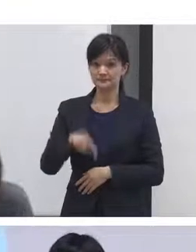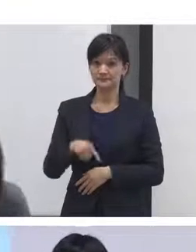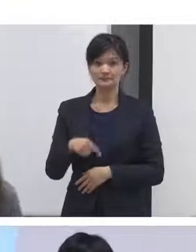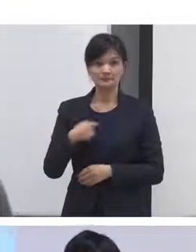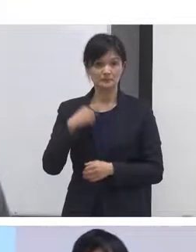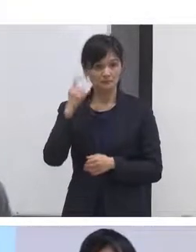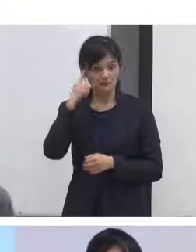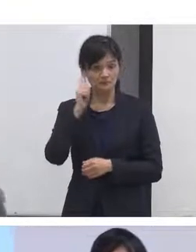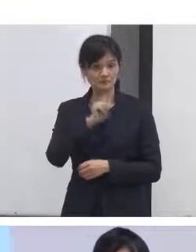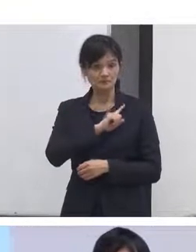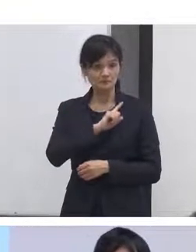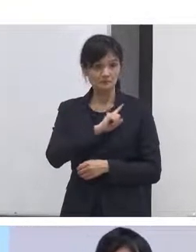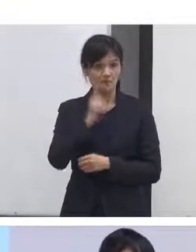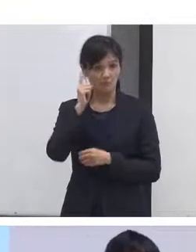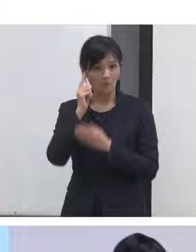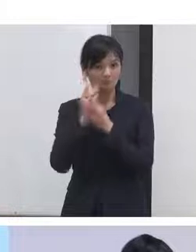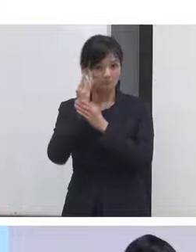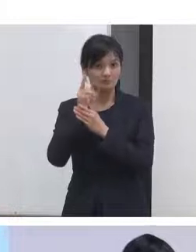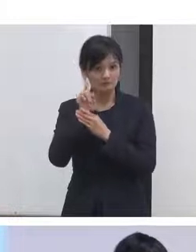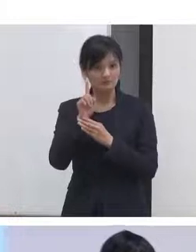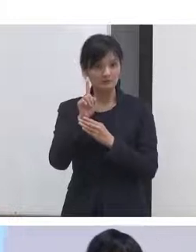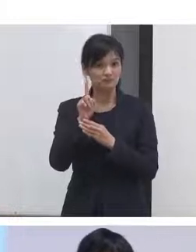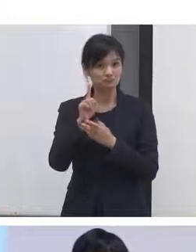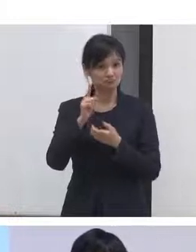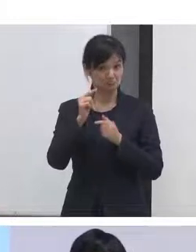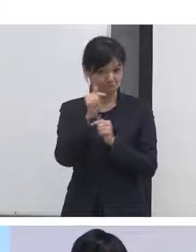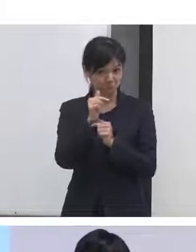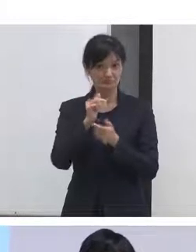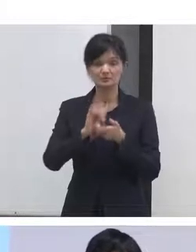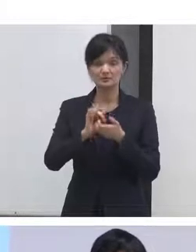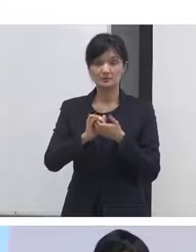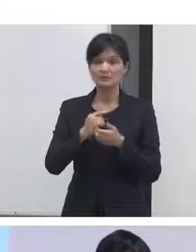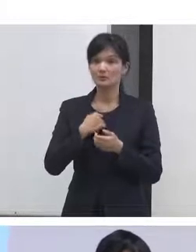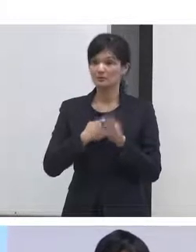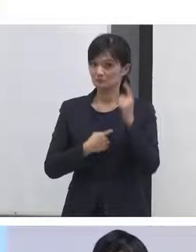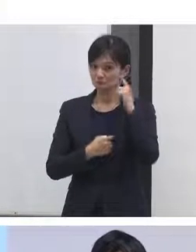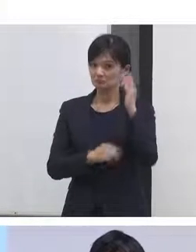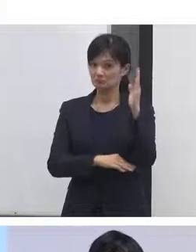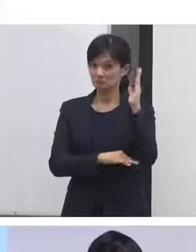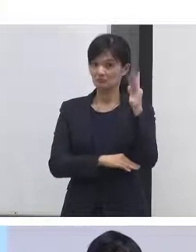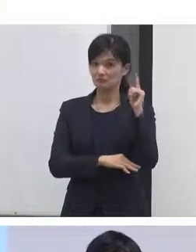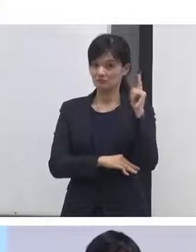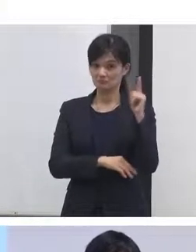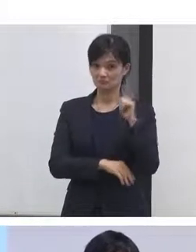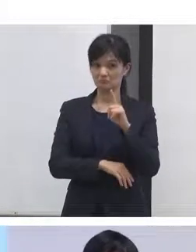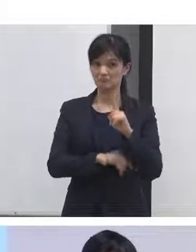比较激进的想法，但我觉得不一定是正确的。就我认为政府不应该自己做投资，